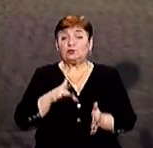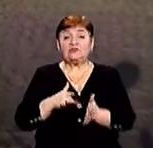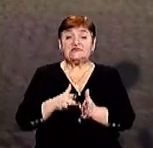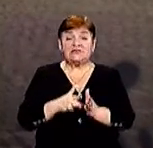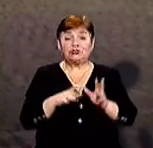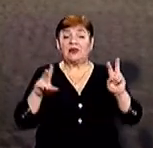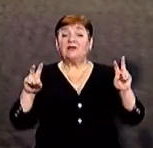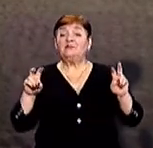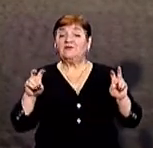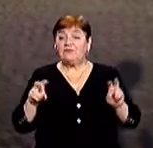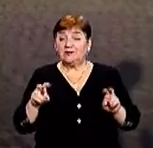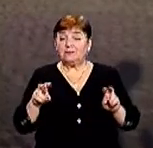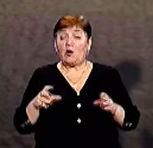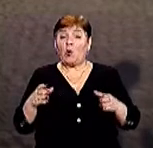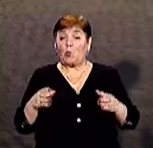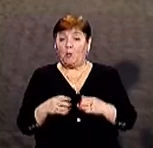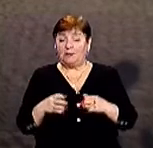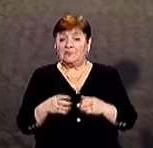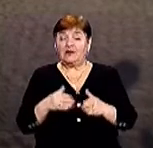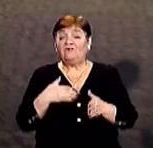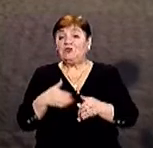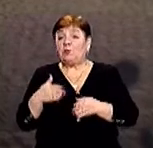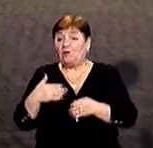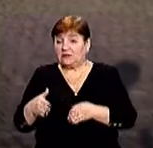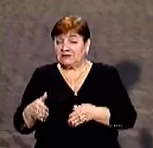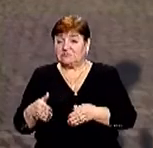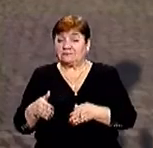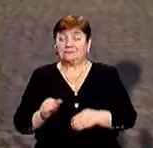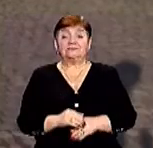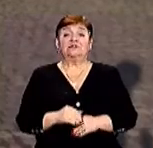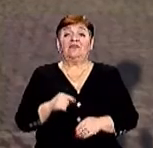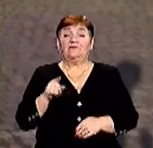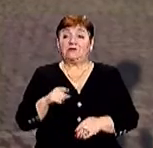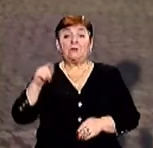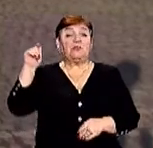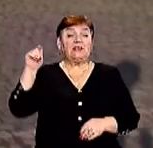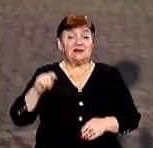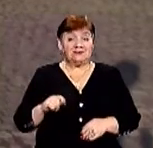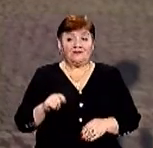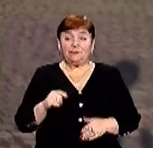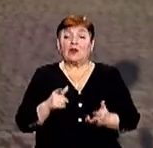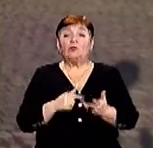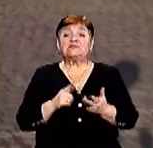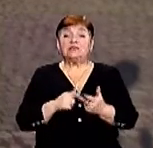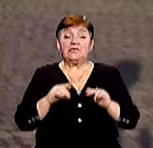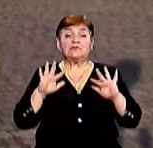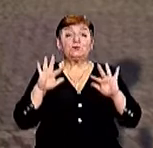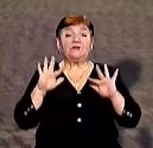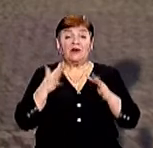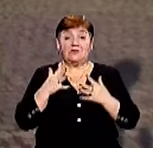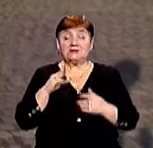фірм, туристичних груп, точніше, відмовилися від приїзду, оскільки сподівалися